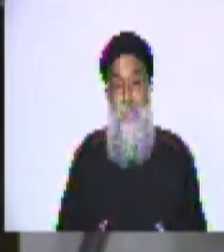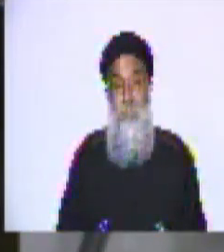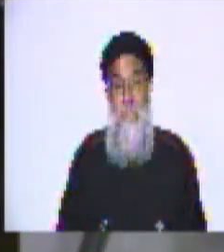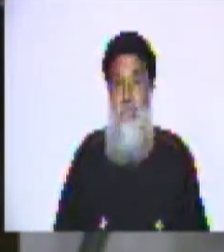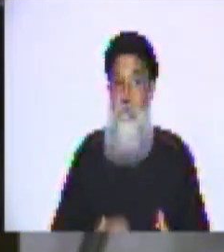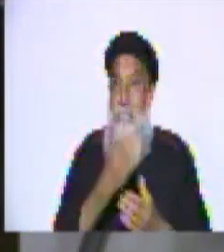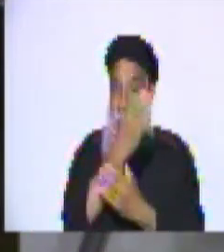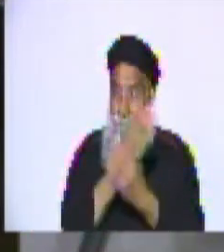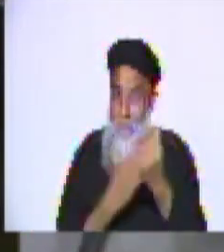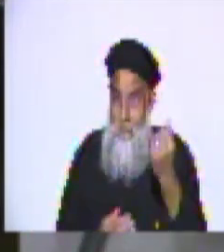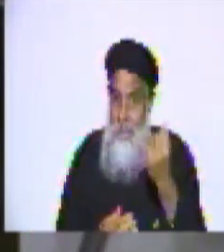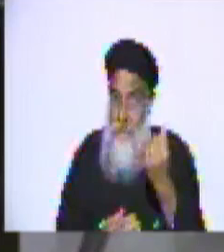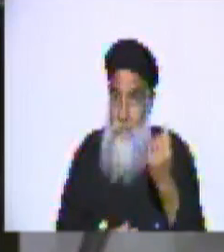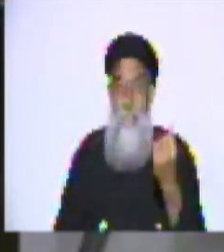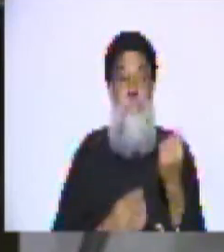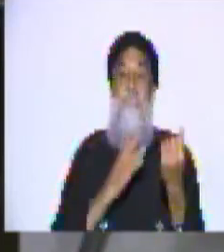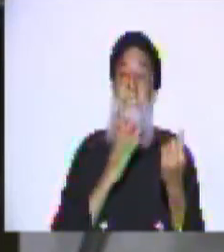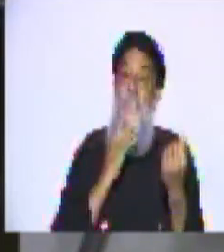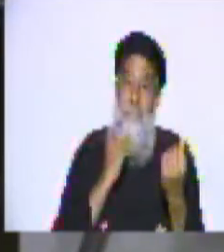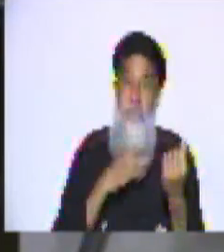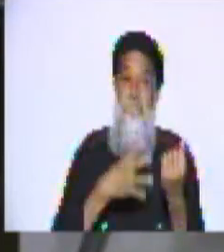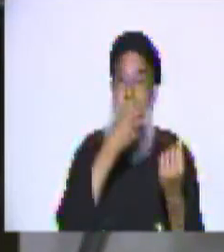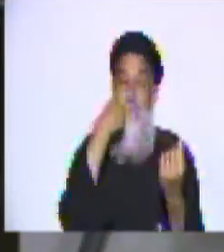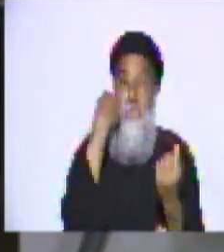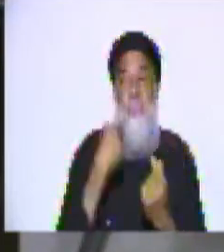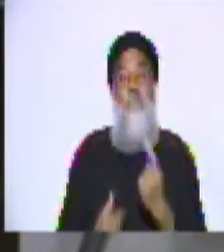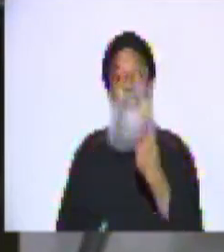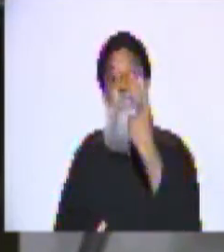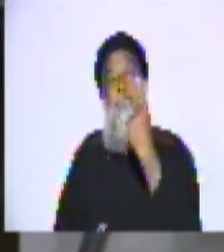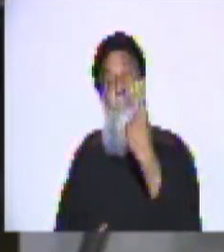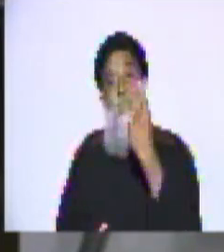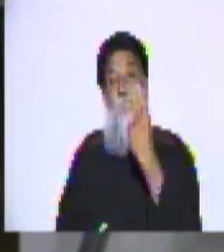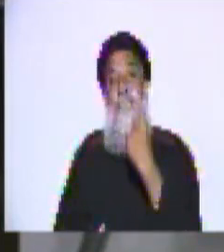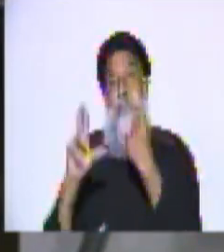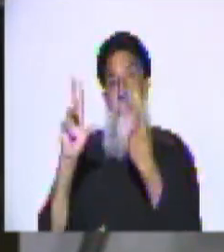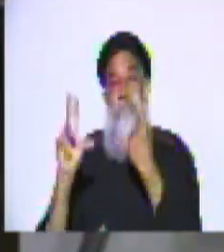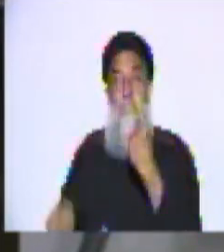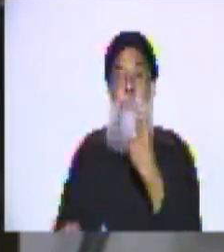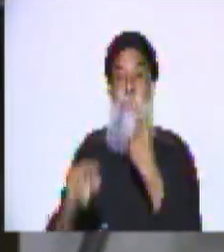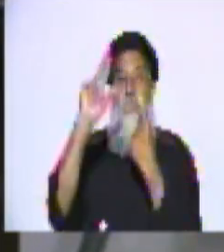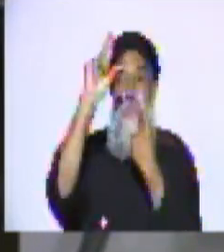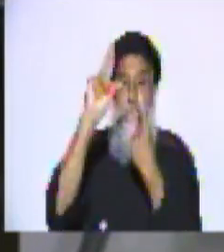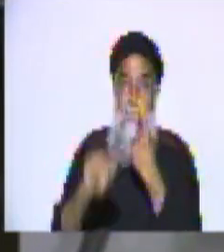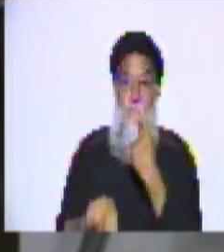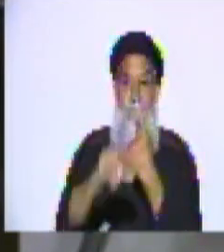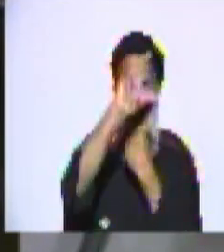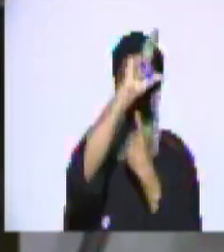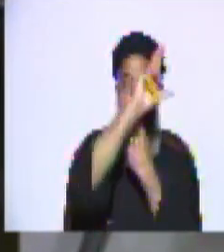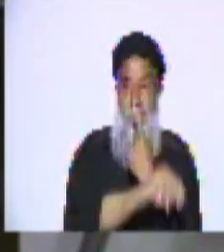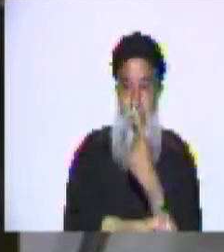يبقى إله انترميديت، يعني مش كامل الألوهة. طب